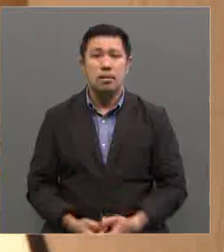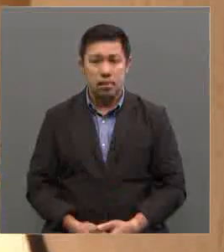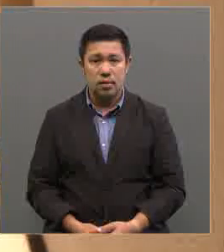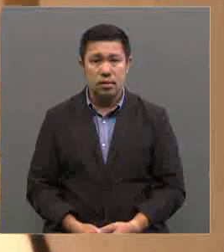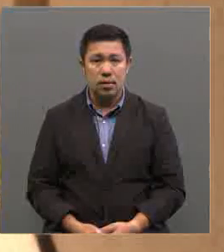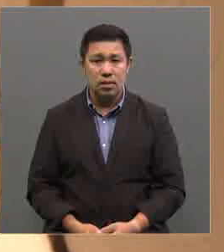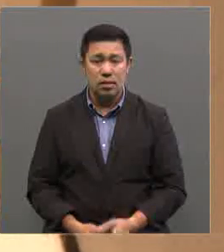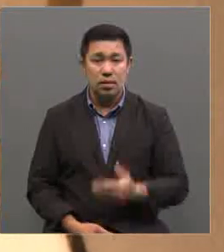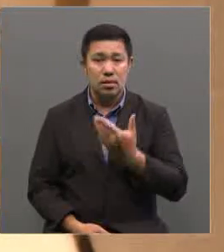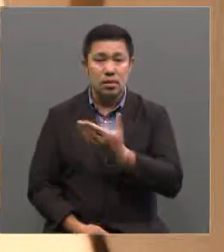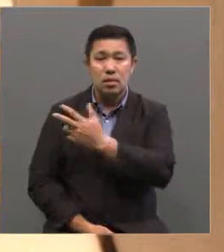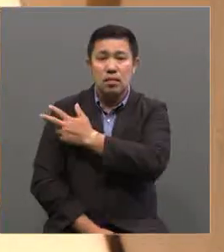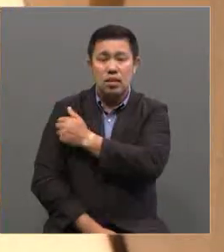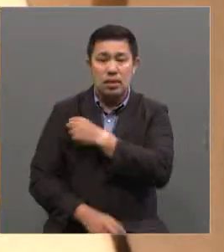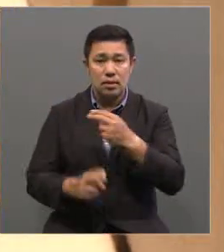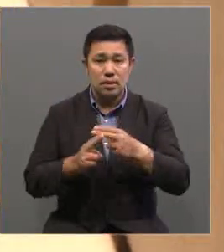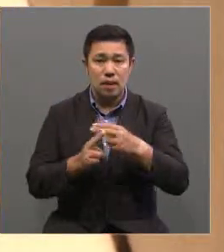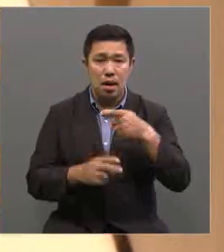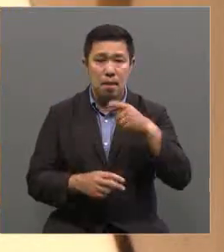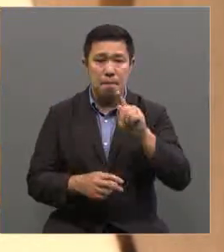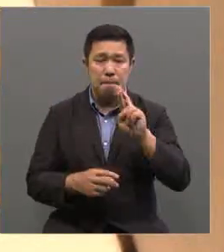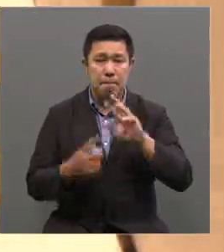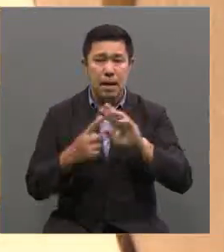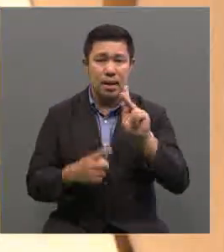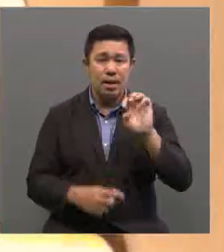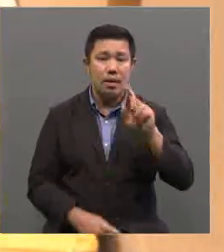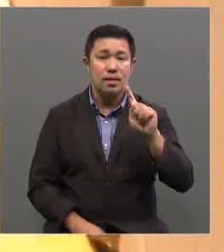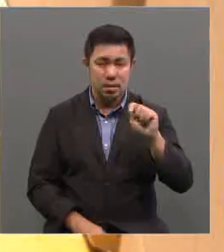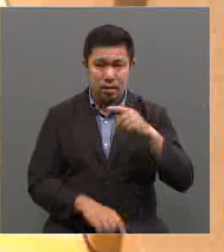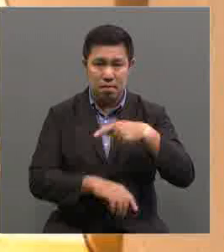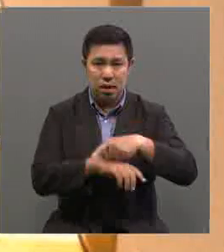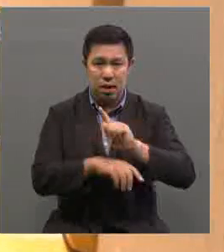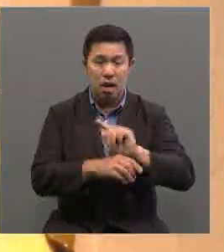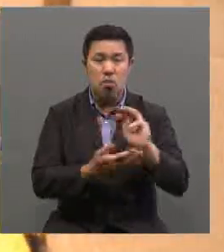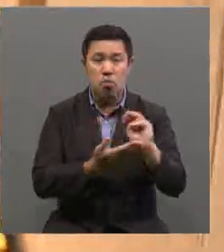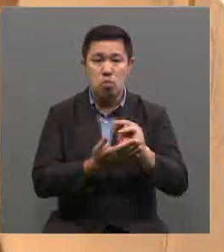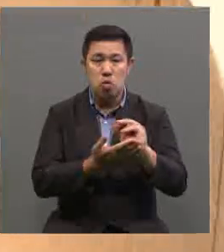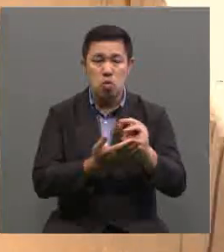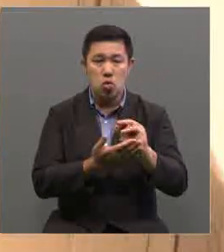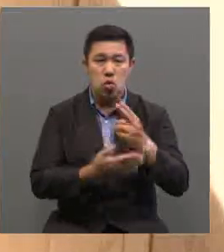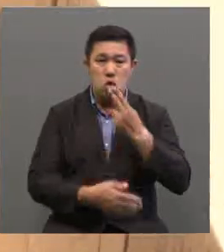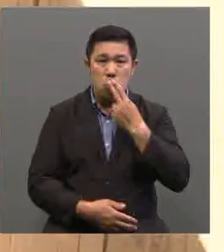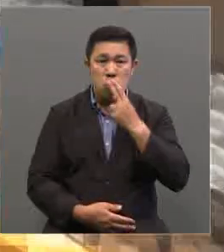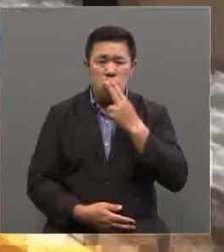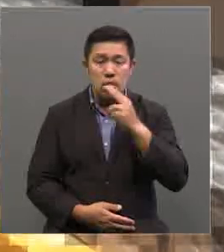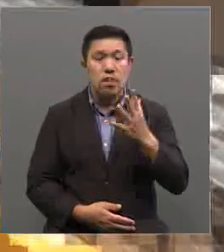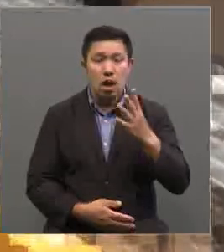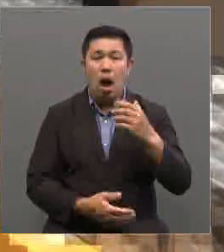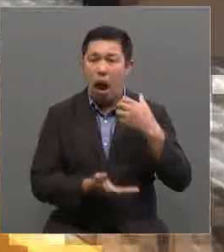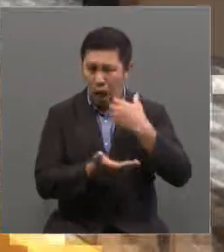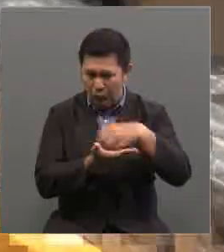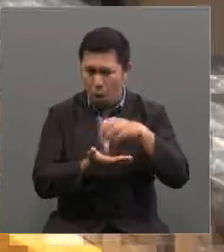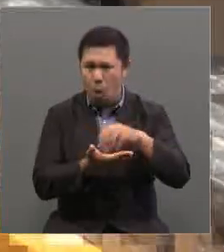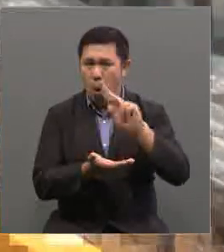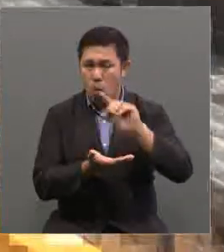ทั้งนี้ทั้งด้านนายแพทย์ประกิตวาทีสาปทุกกิจประธานมูลนิธิรณรงค์เพื่อการไม่สูบบุหรี่เนี่ยเคยให้ข้อมูลไว้